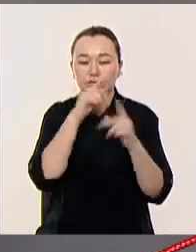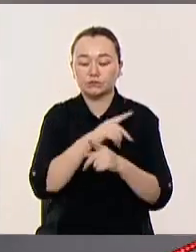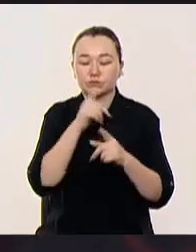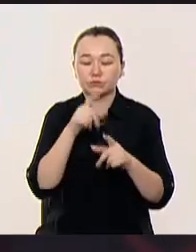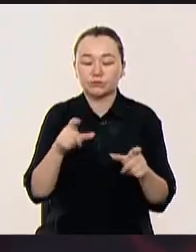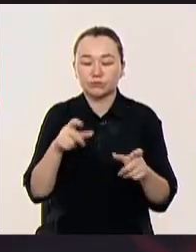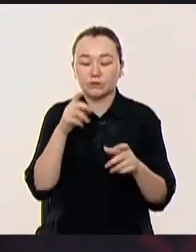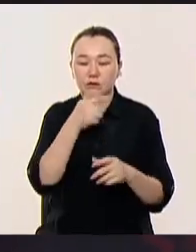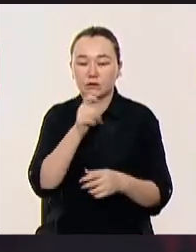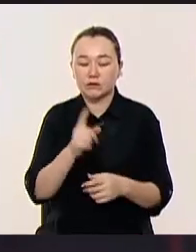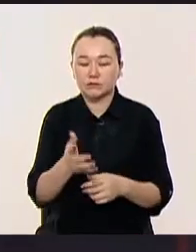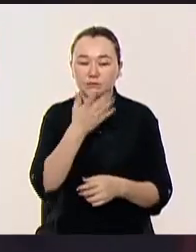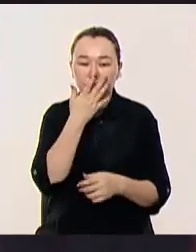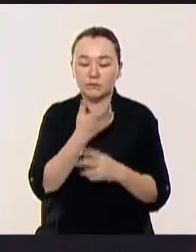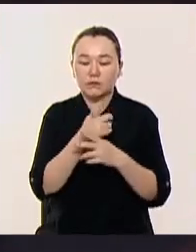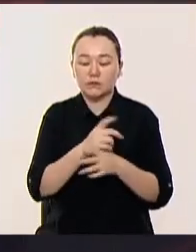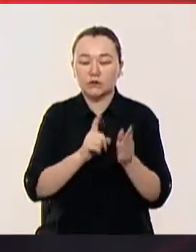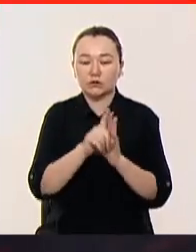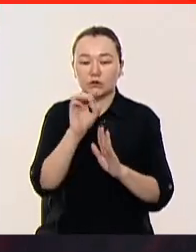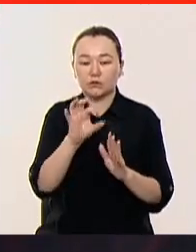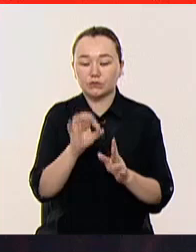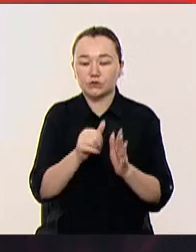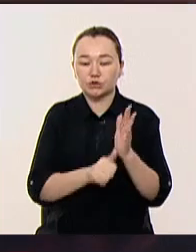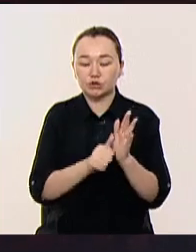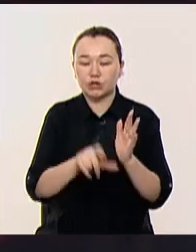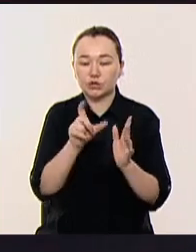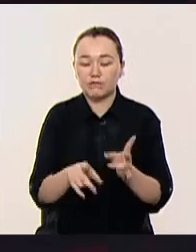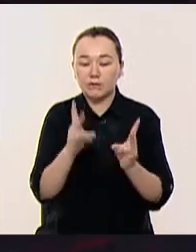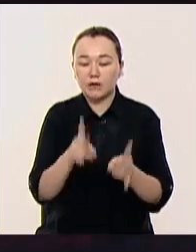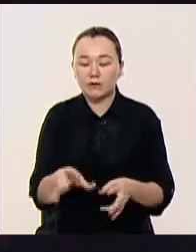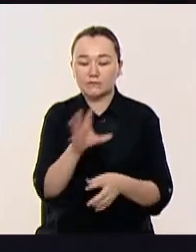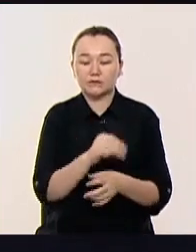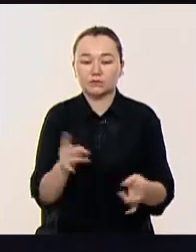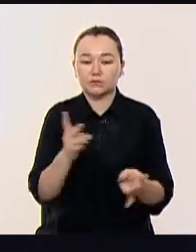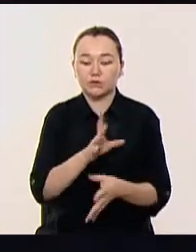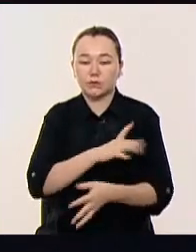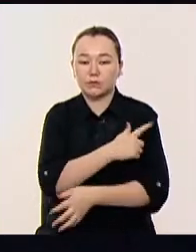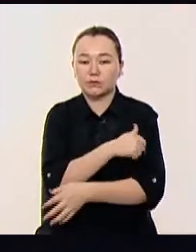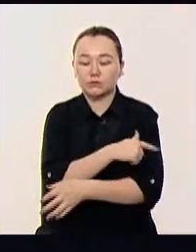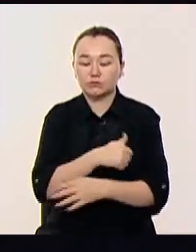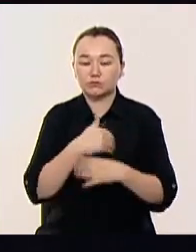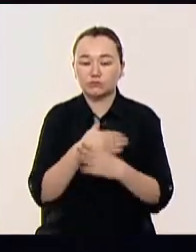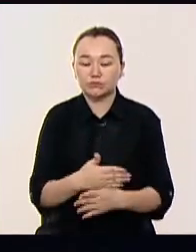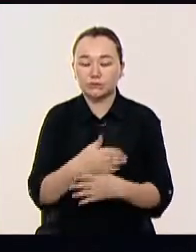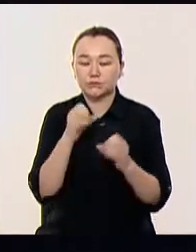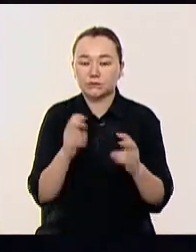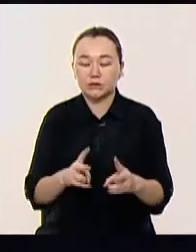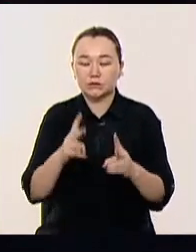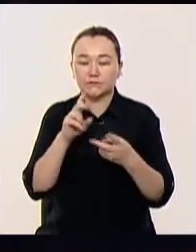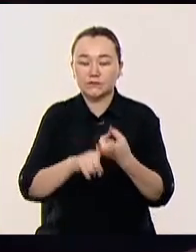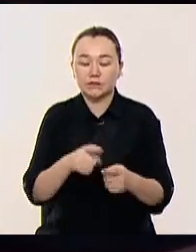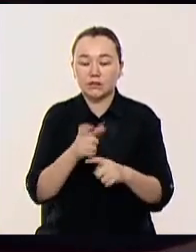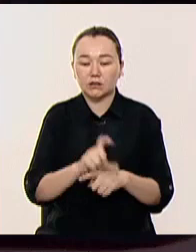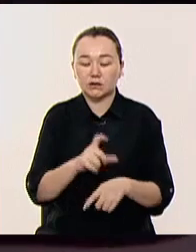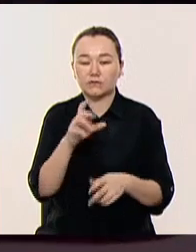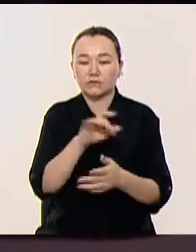угарным газом. Только с начала октября пострадали 60 человек. Всем им понадобилась медицинская помощь. Специалисты связывают это с тем,